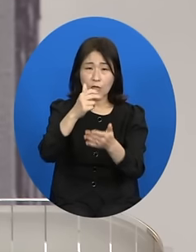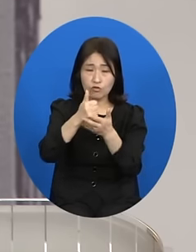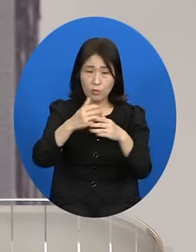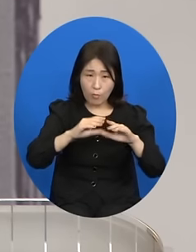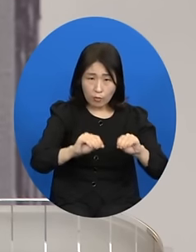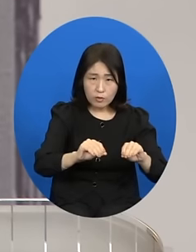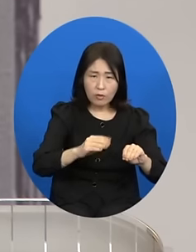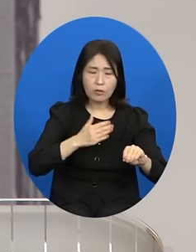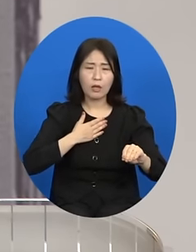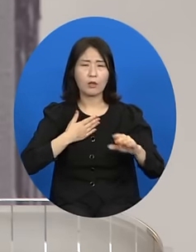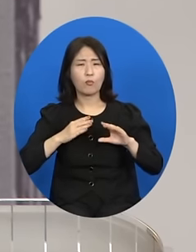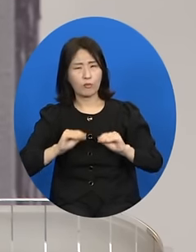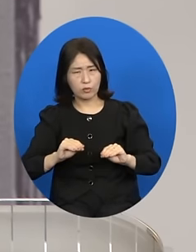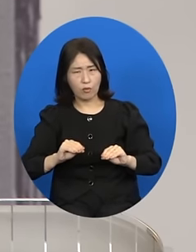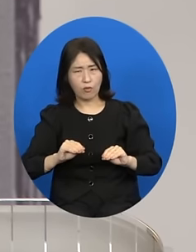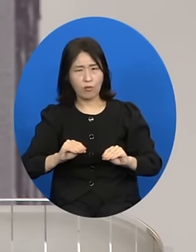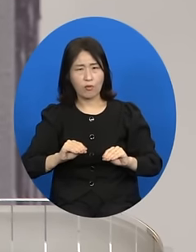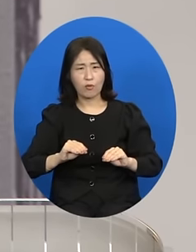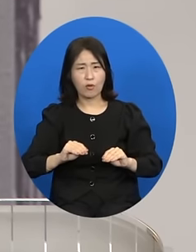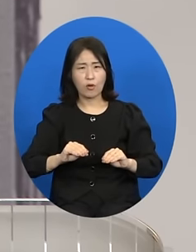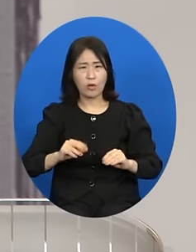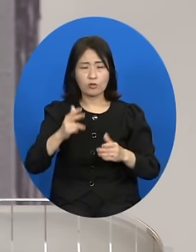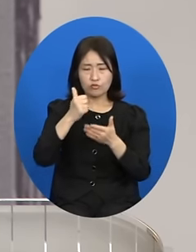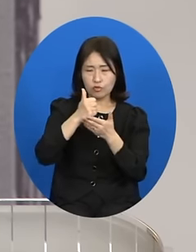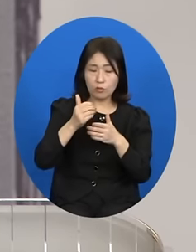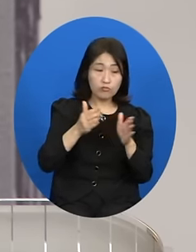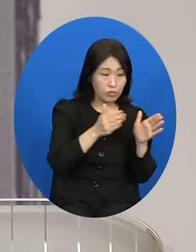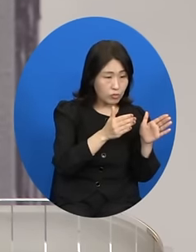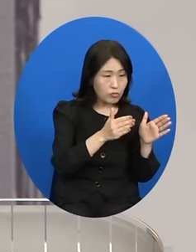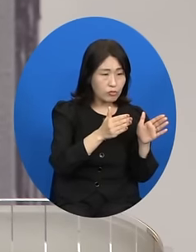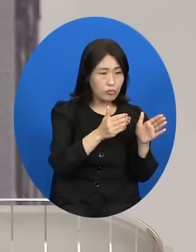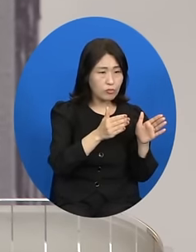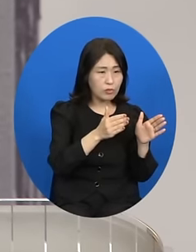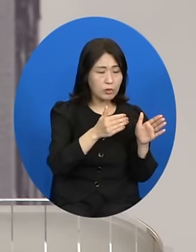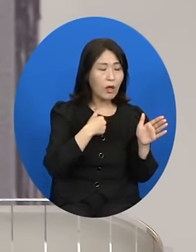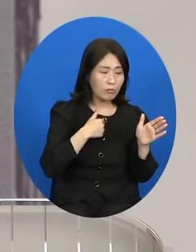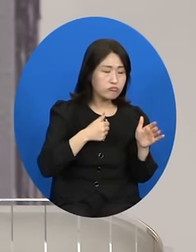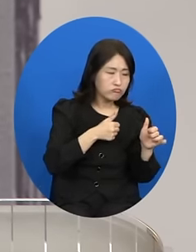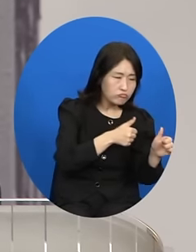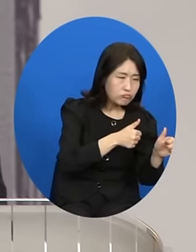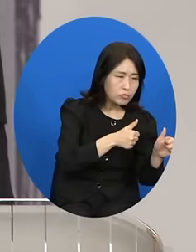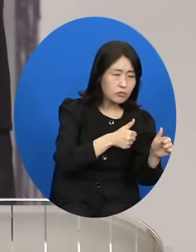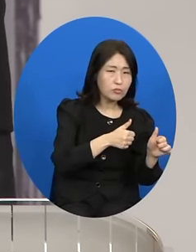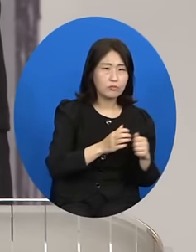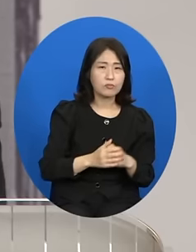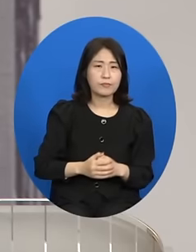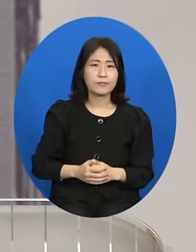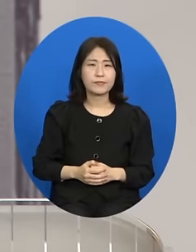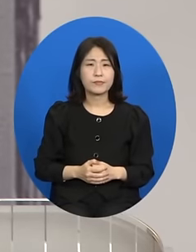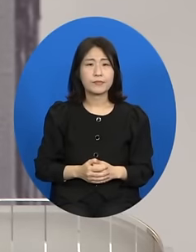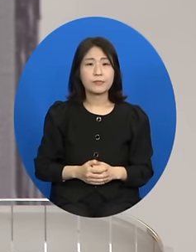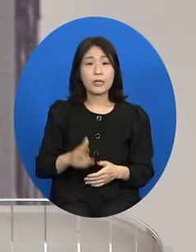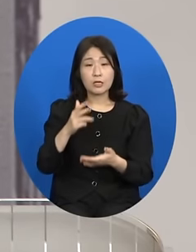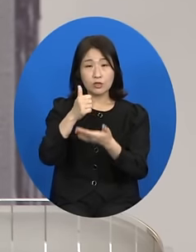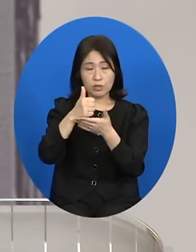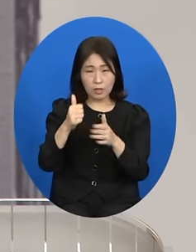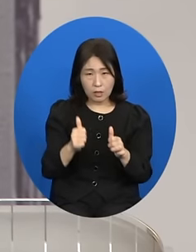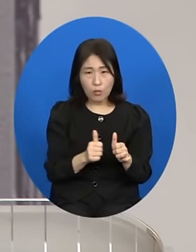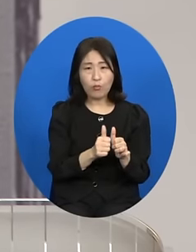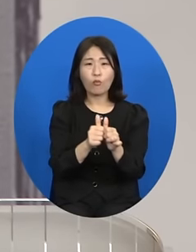우리도 그냥 멈추는 거고 주님이 이리로 가자 그럼 내 주님고 가는 것이지 주님과의